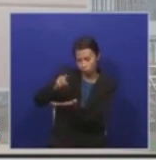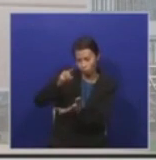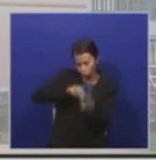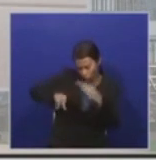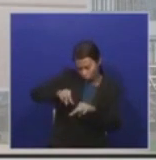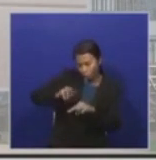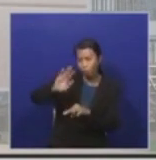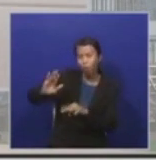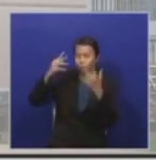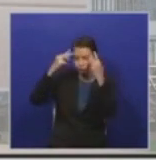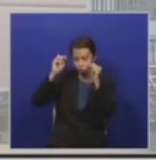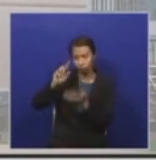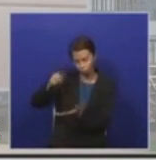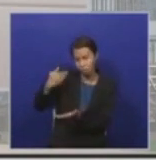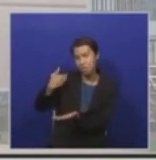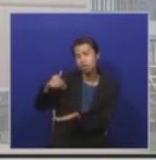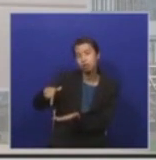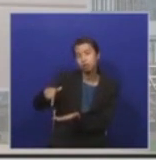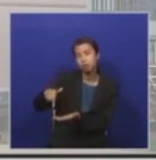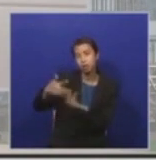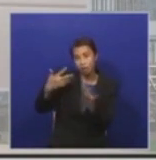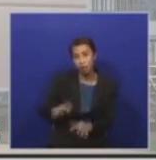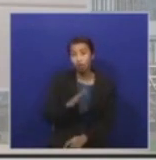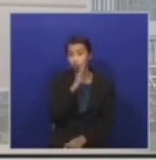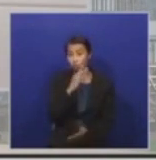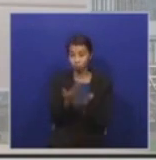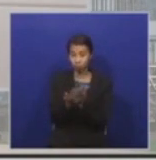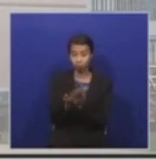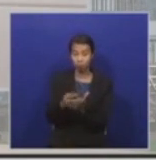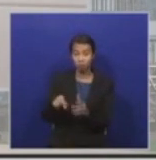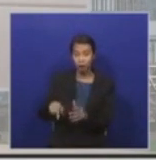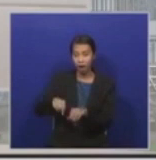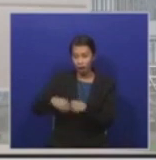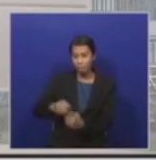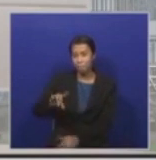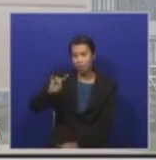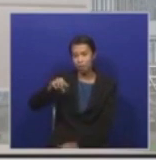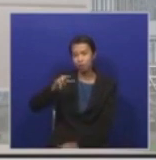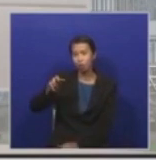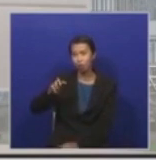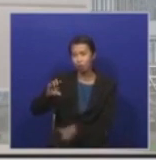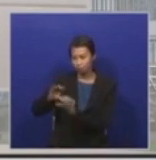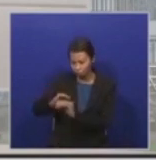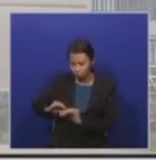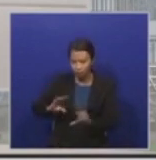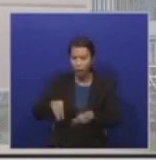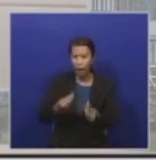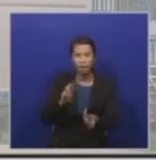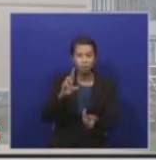ครับถ้ามาเนี่ยผมประจานนะครับตัด 8,200 บาทยาวเข้ามาในสภานะครับขอขอบพระคุณท่านประธาน